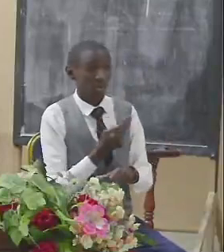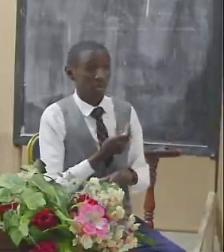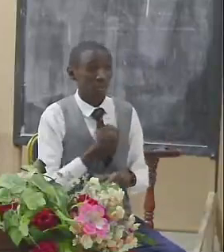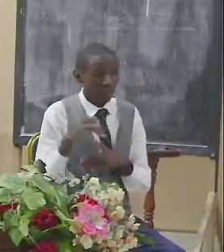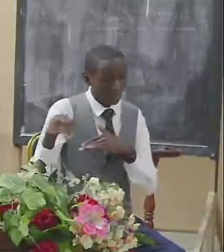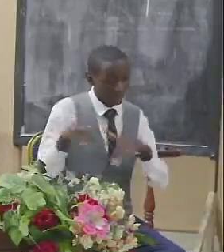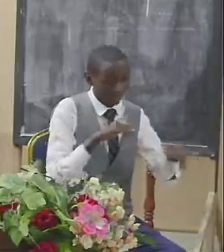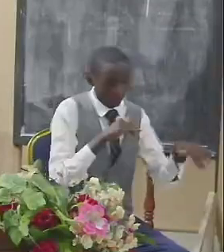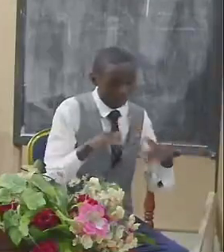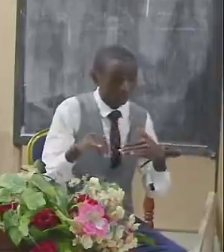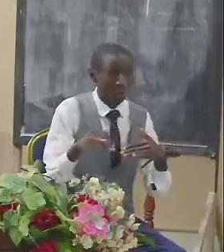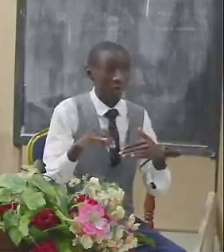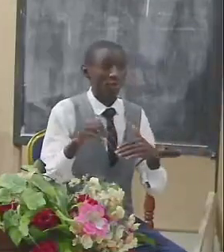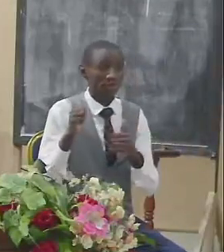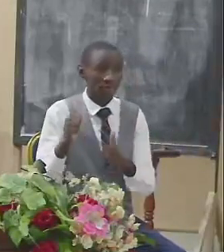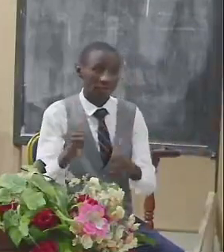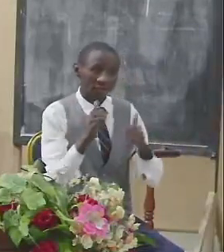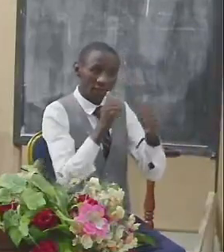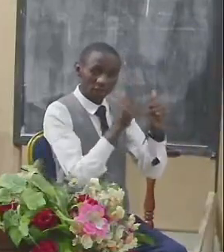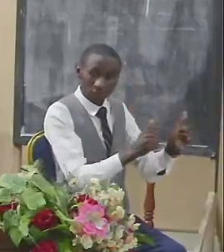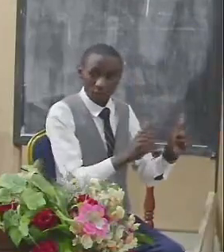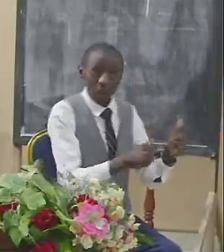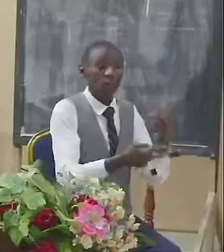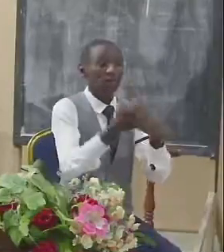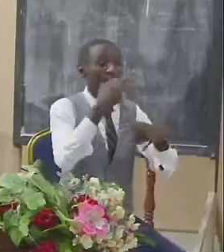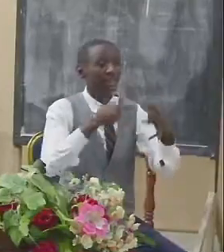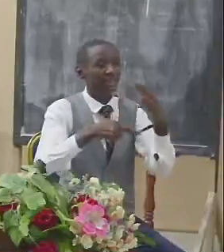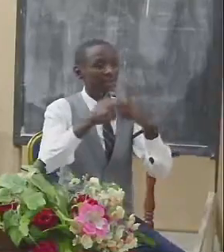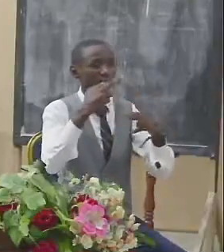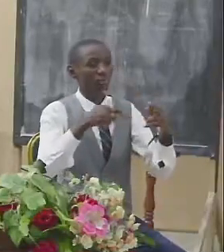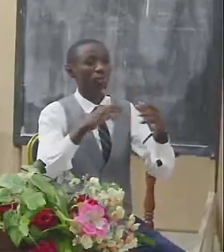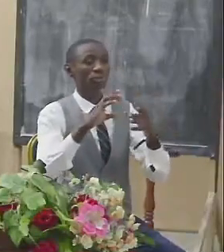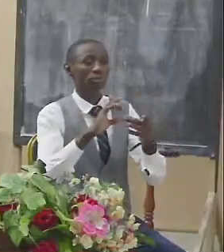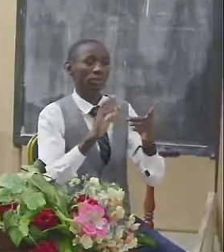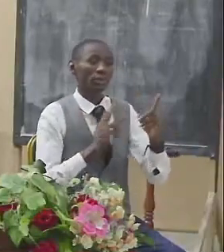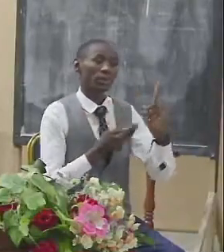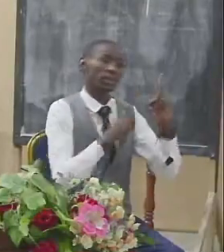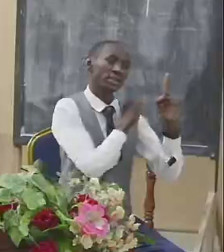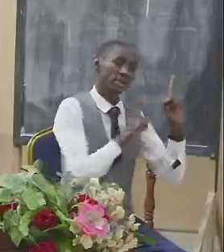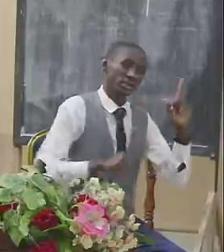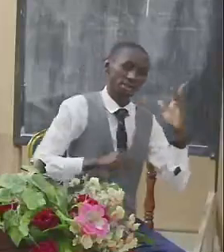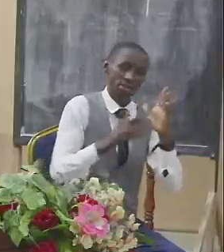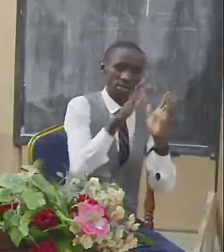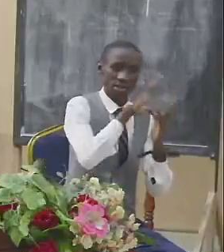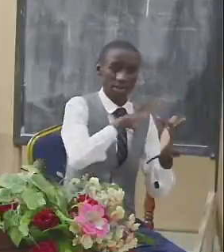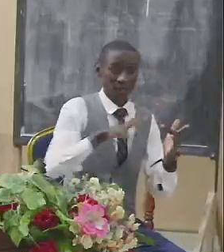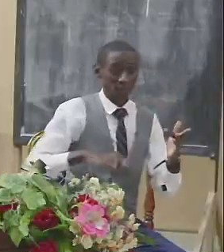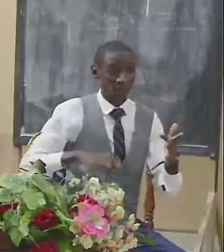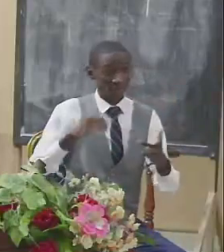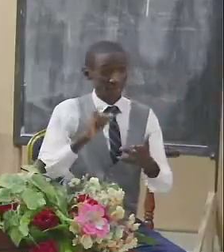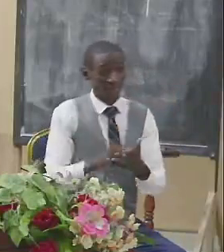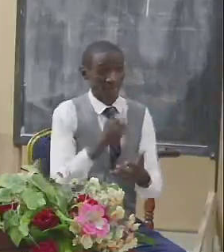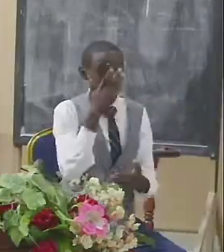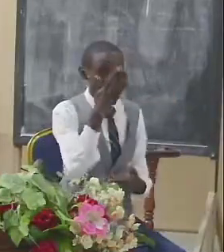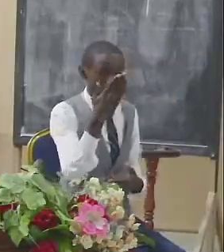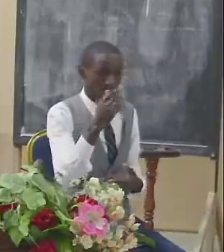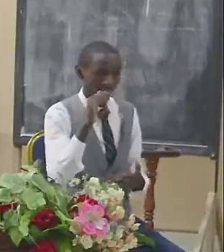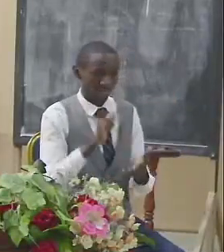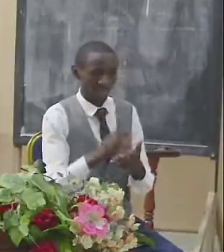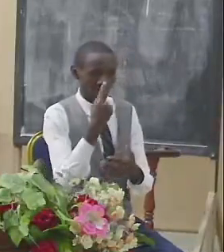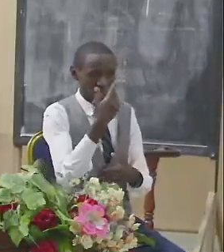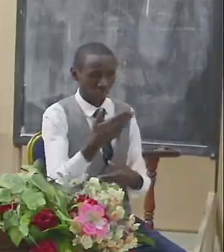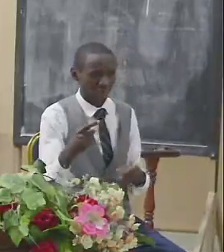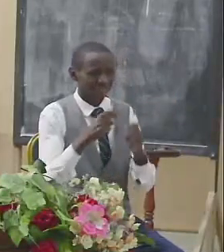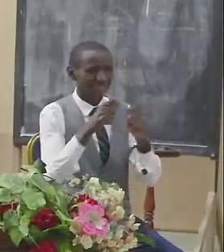fonction de ça. Tunaifanya kulingana na hii. En fonction du retour imminent de Jésus. Kulingana na kurudi hapa upesi ya Yesu Kristo. C'est une priorité absolue. Ayo ndio kitu